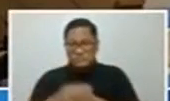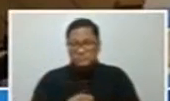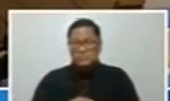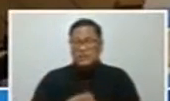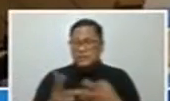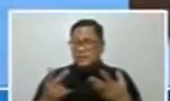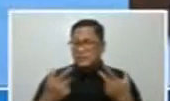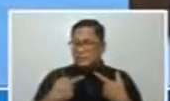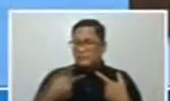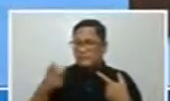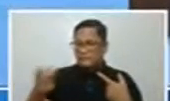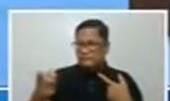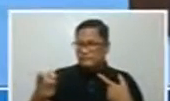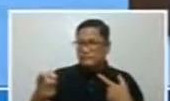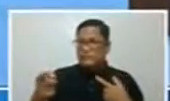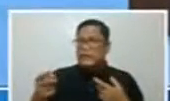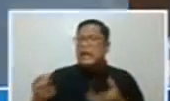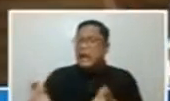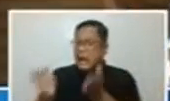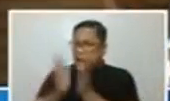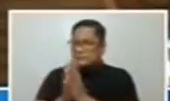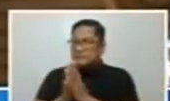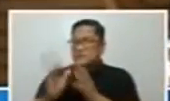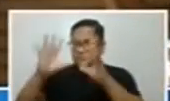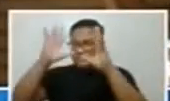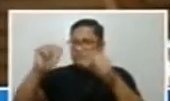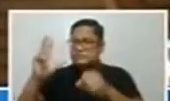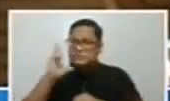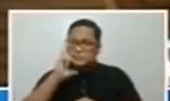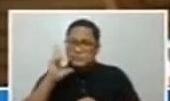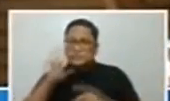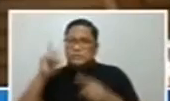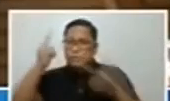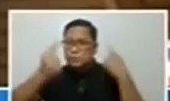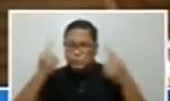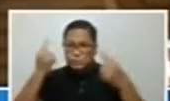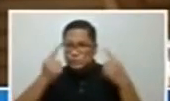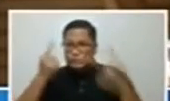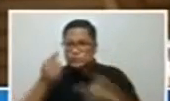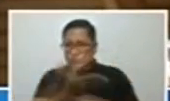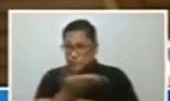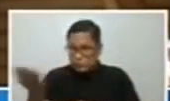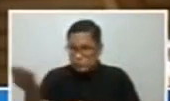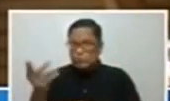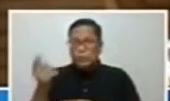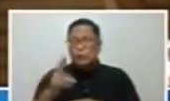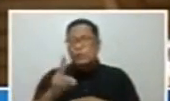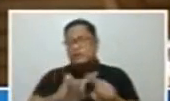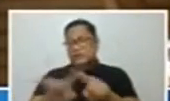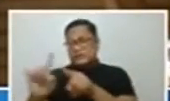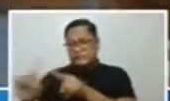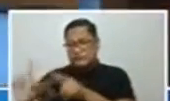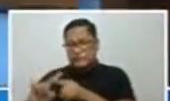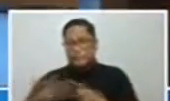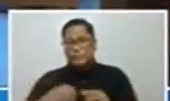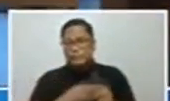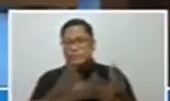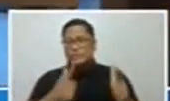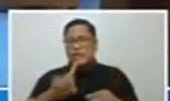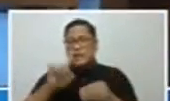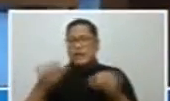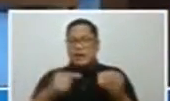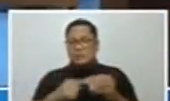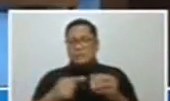pandemic bago natin harapin yung problema ng terrorism. At yan ay 3 years in the making, yung bill na yan. No? Hindi